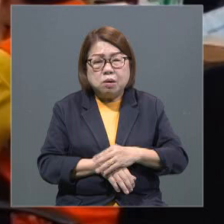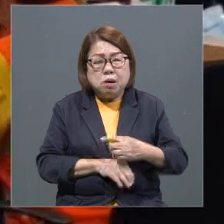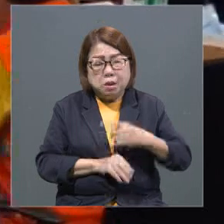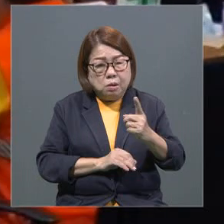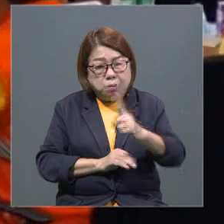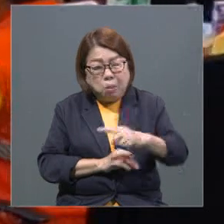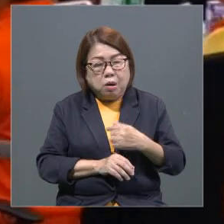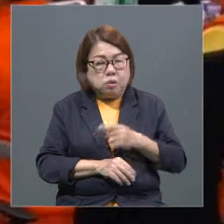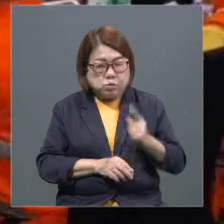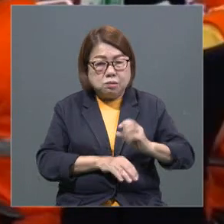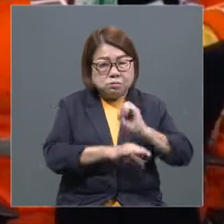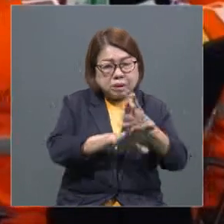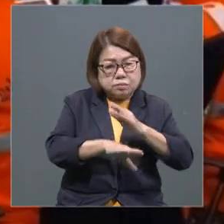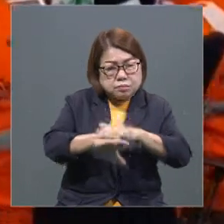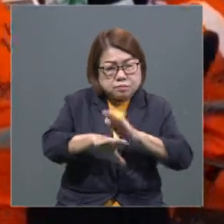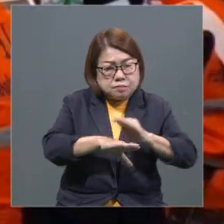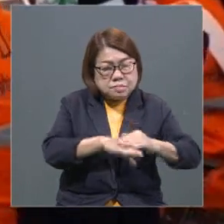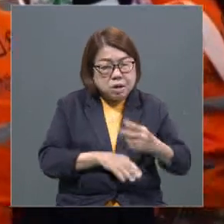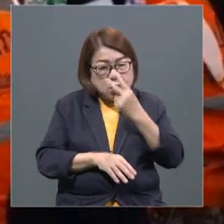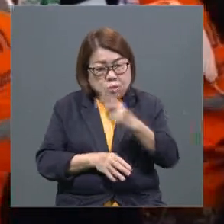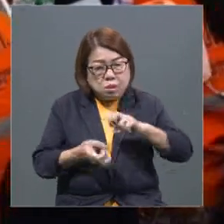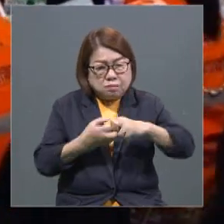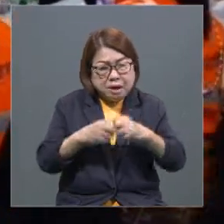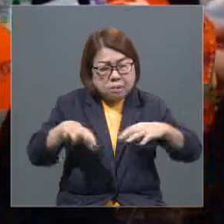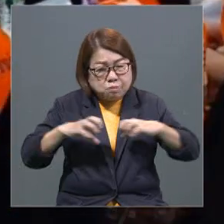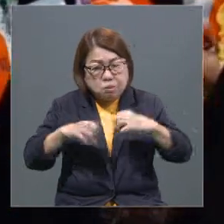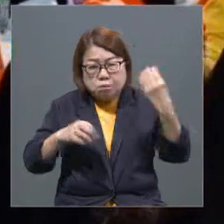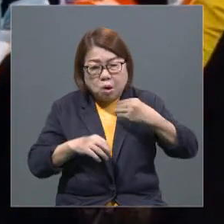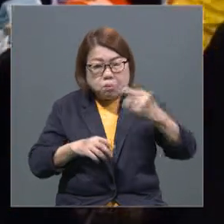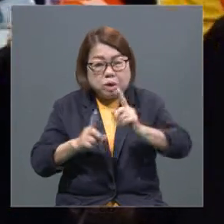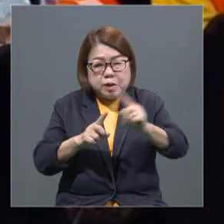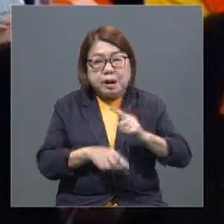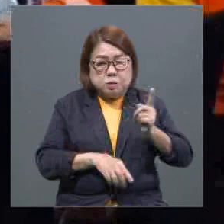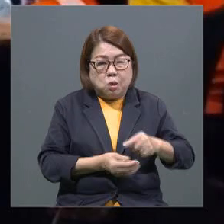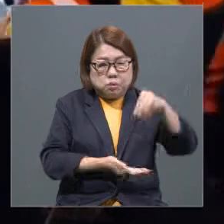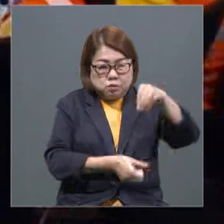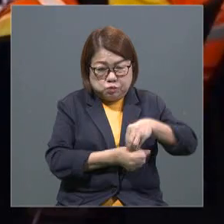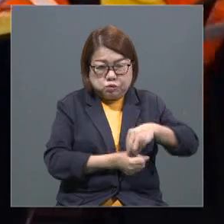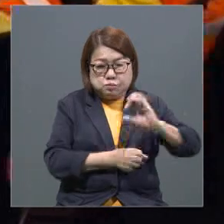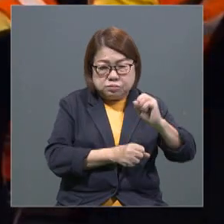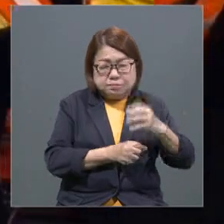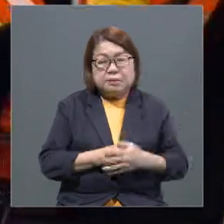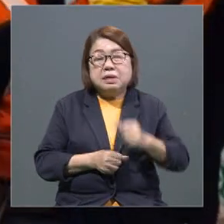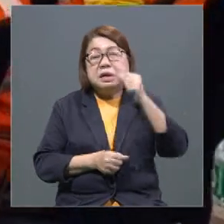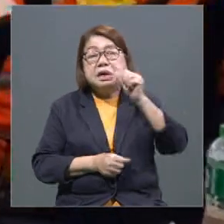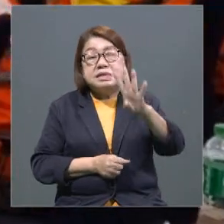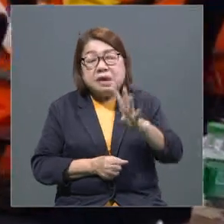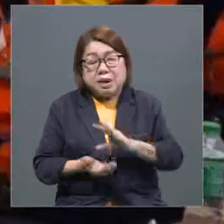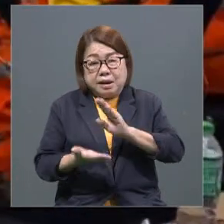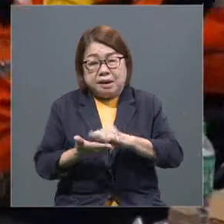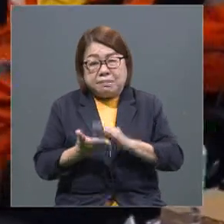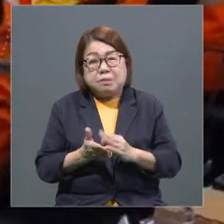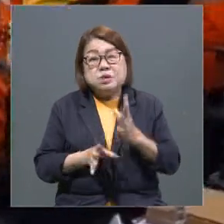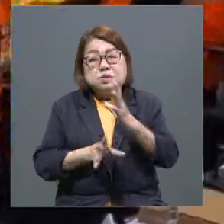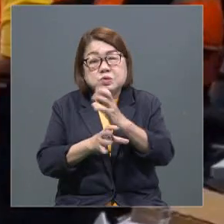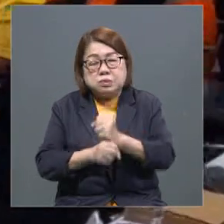ตรวจตามจุดแบบเนี้ยแล้วก็พวกพวกจุดเสี่ยงที่มันเกิดอุบัติเหตุบ่อยๆบ่อยสถิติทางถนนใน4วันที่ผ่านมานะฮะโดยรวมลดลง